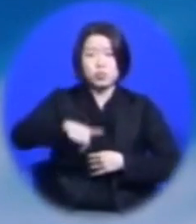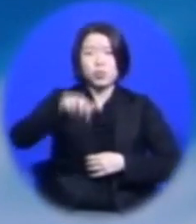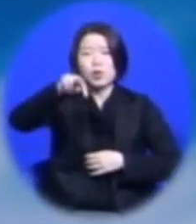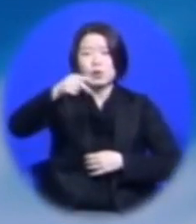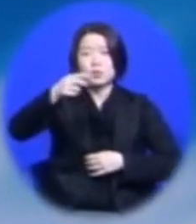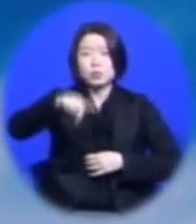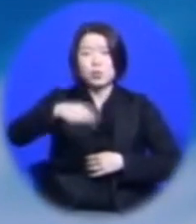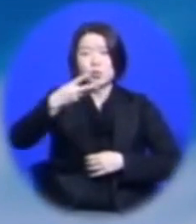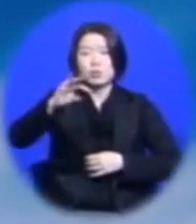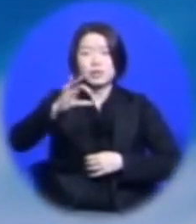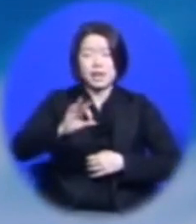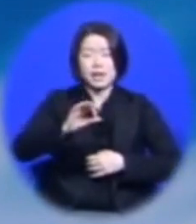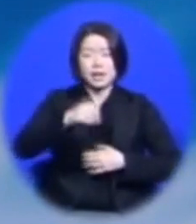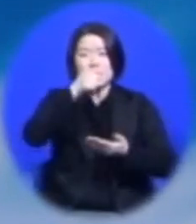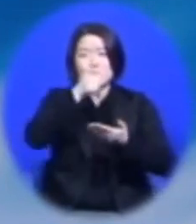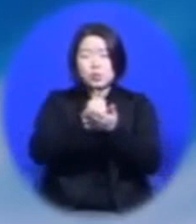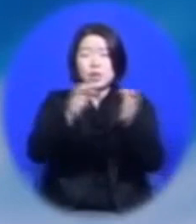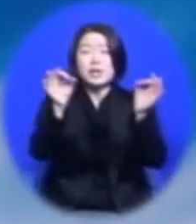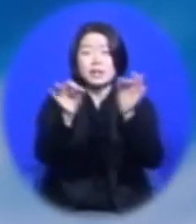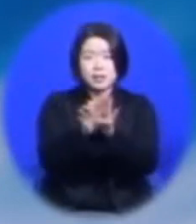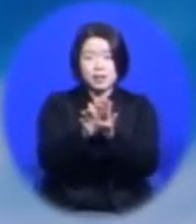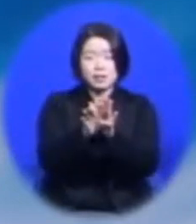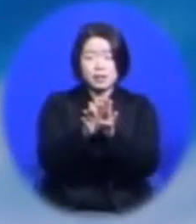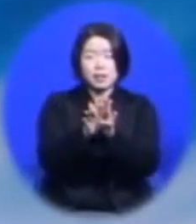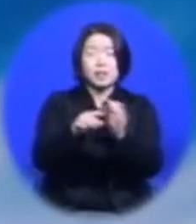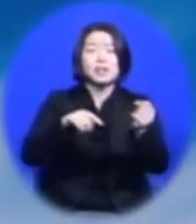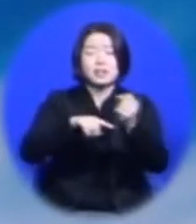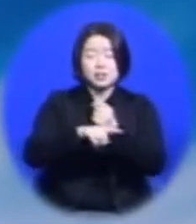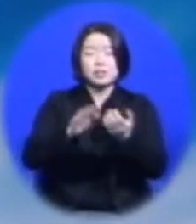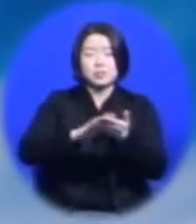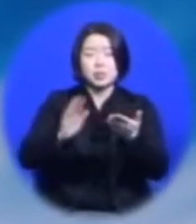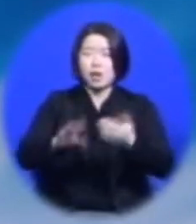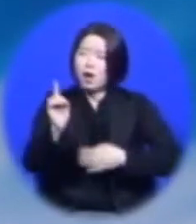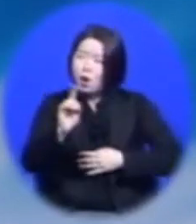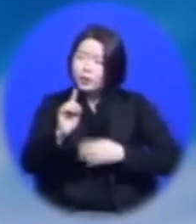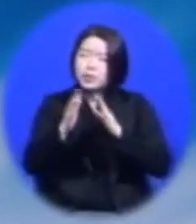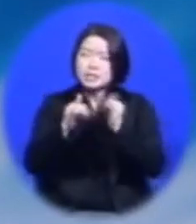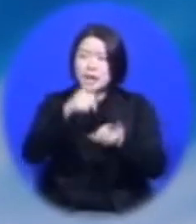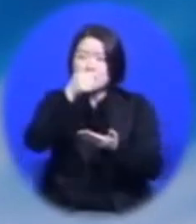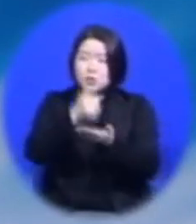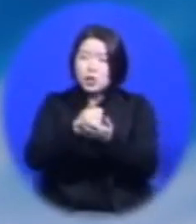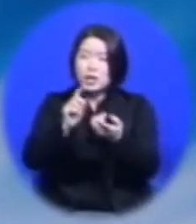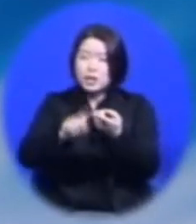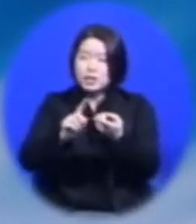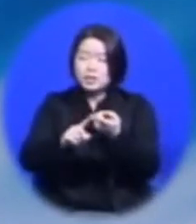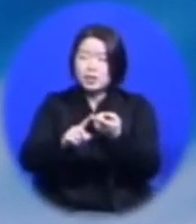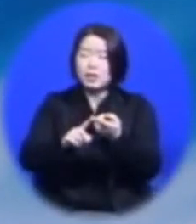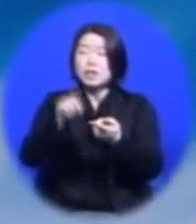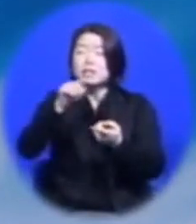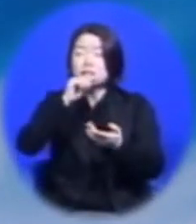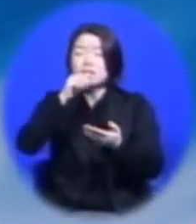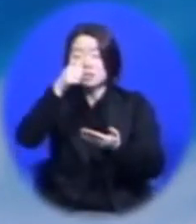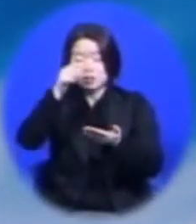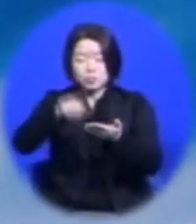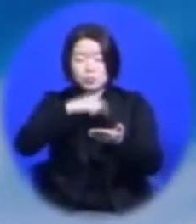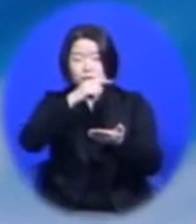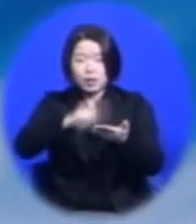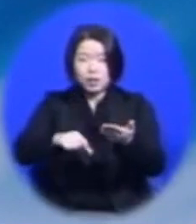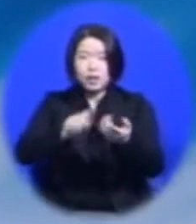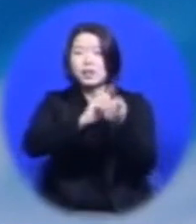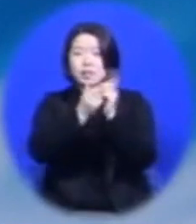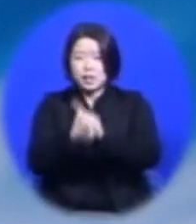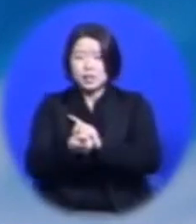이 속량이라고 하는 뜻은 어떤 사람이 죄를 지었는데 그 죄값을 누가 대신 지불해